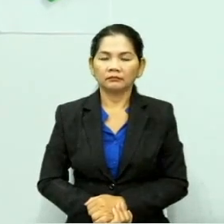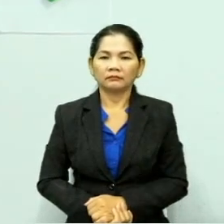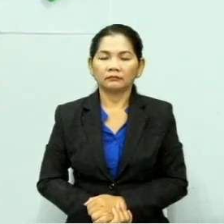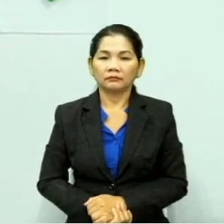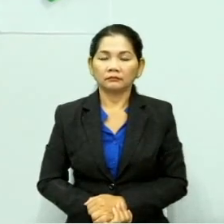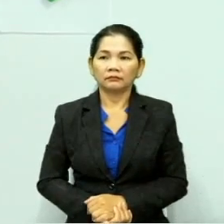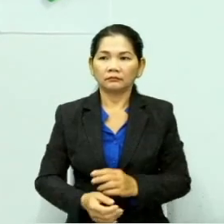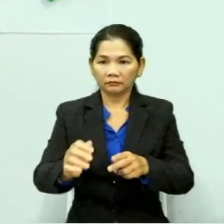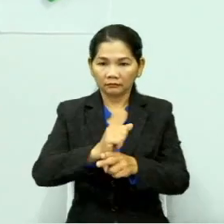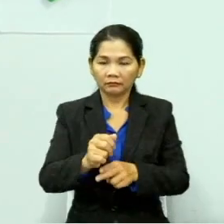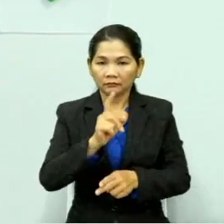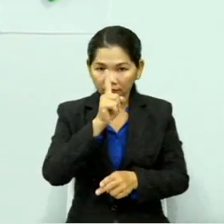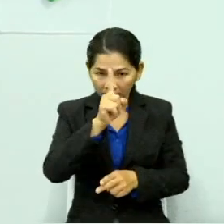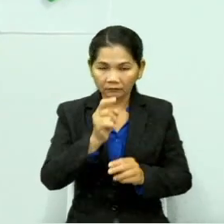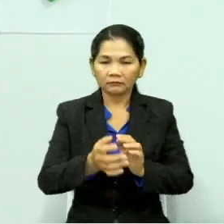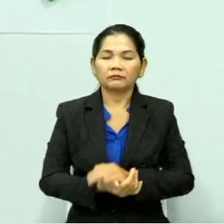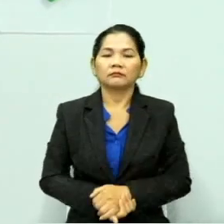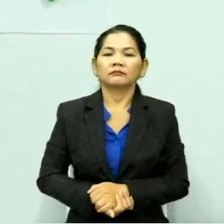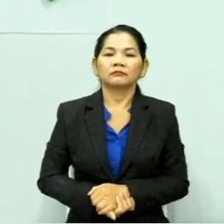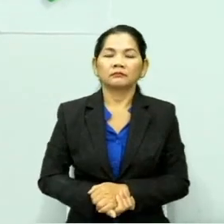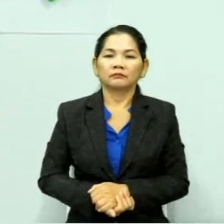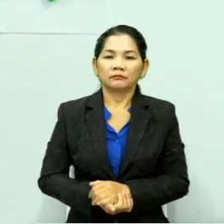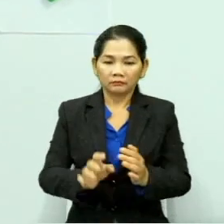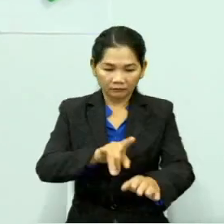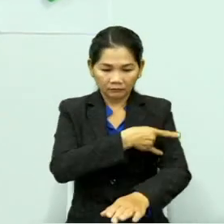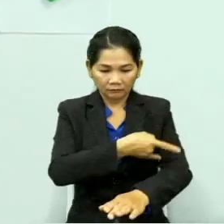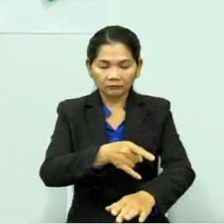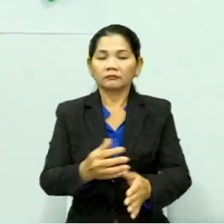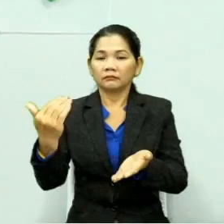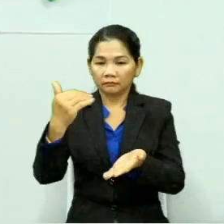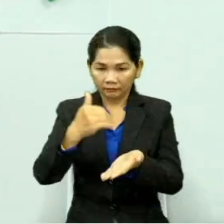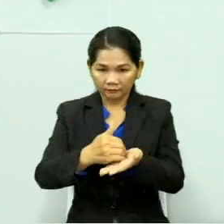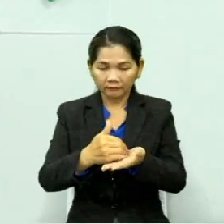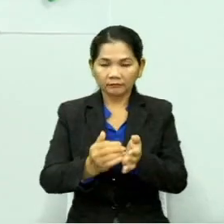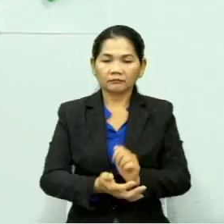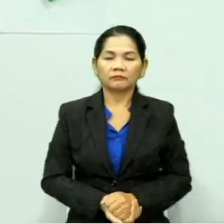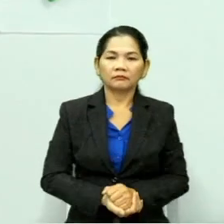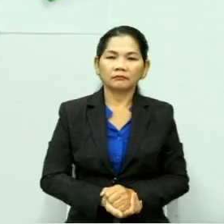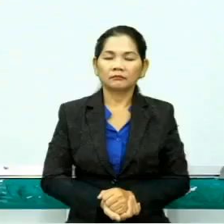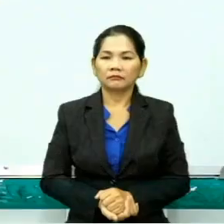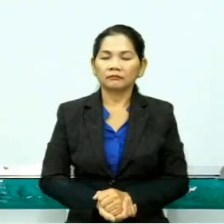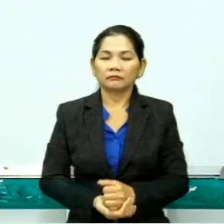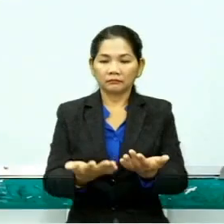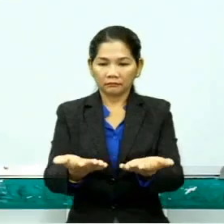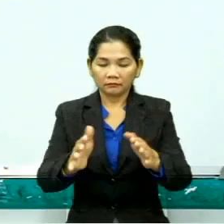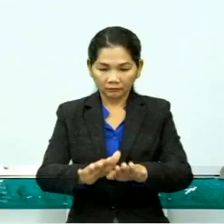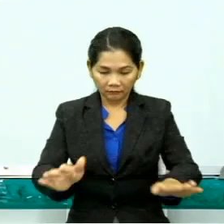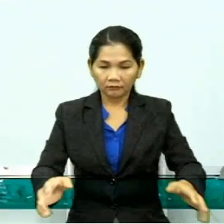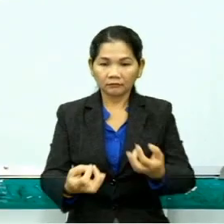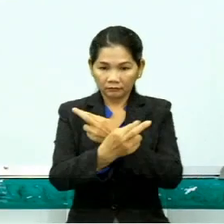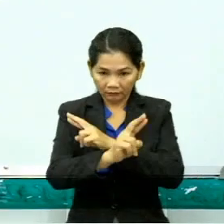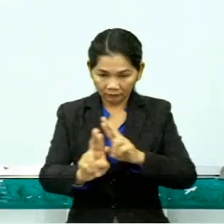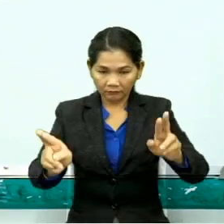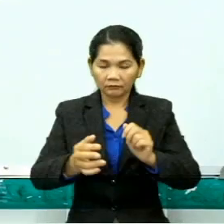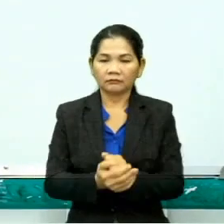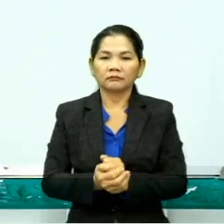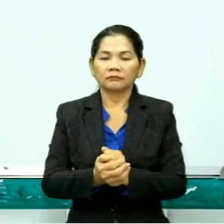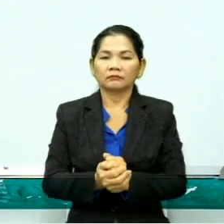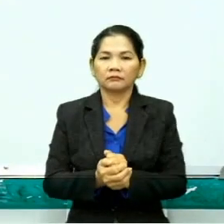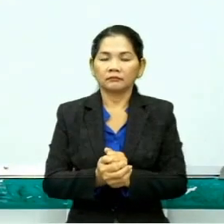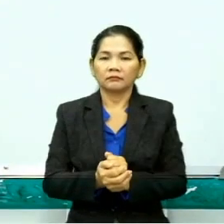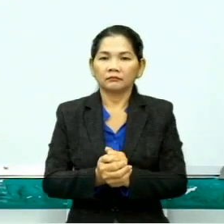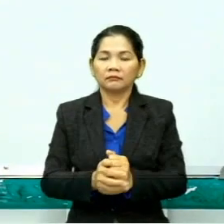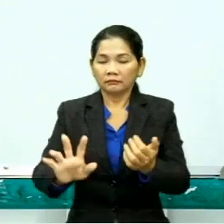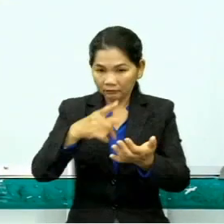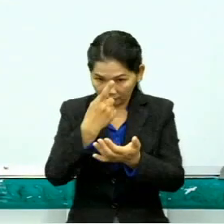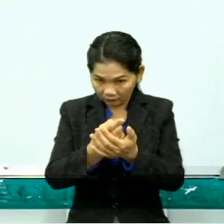lùm hạt tì muối cho ai con tặng ác nía chà sốt mê sốt láng vịnh chà chấm con tặng ác nía con triềm cuốn chà đầm bấy chồ